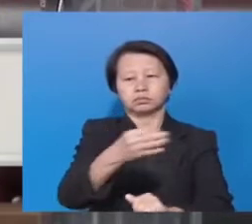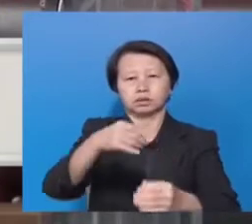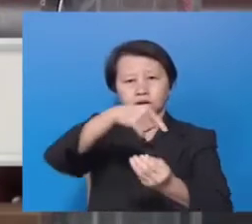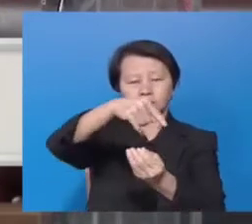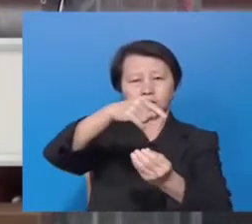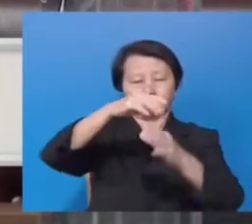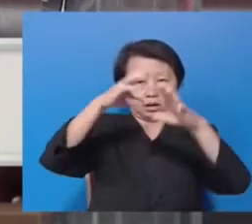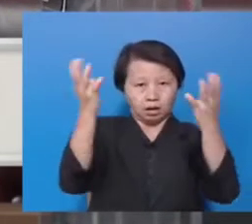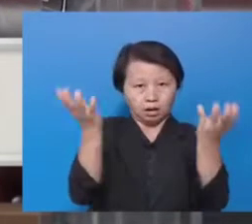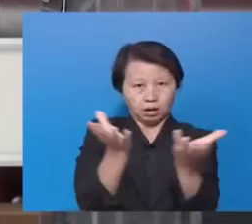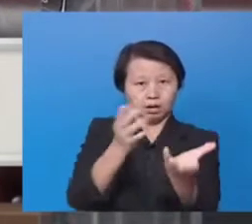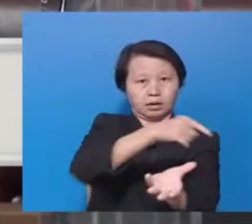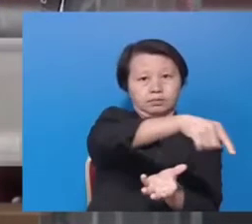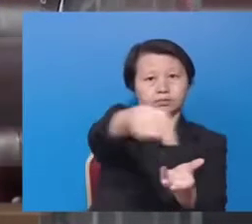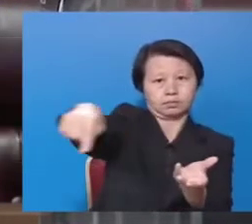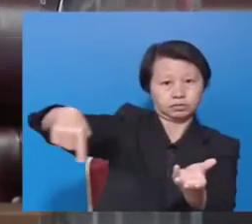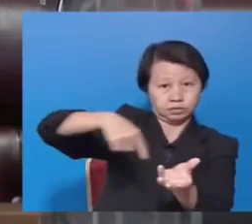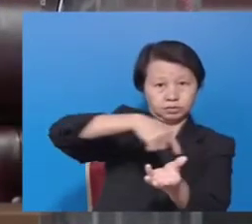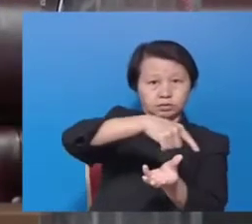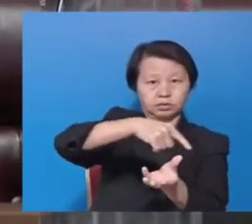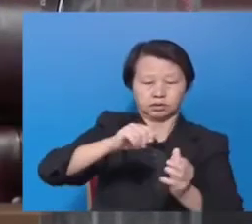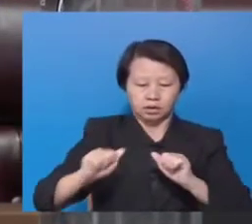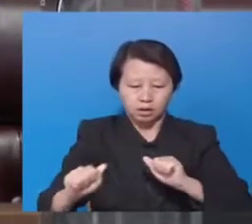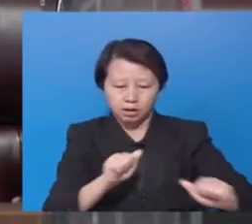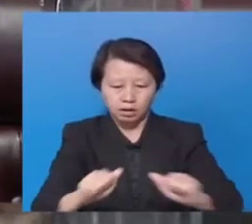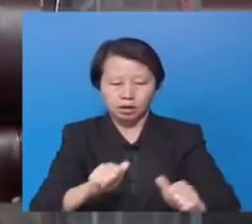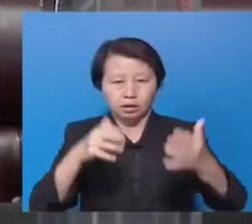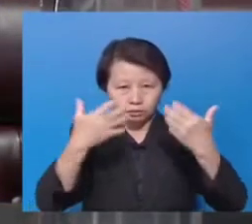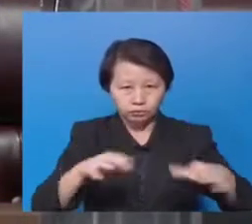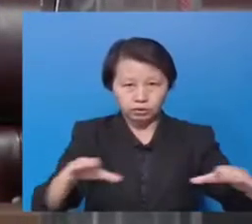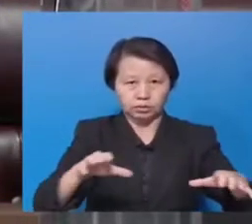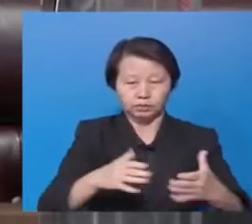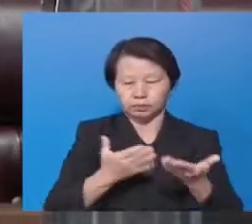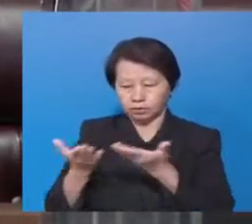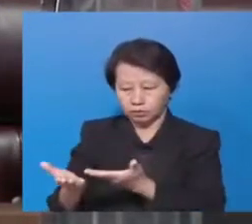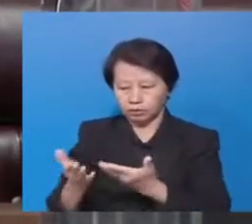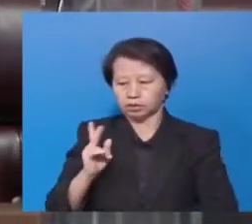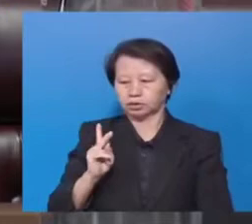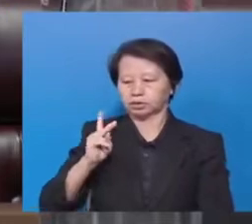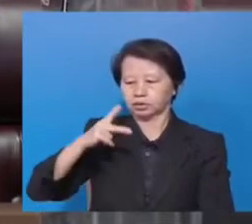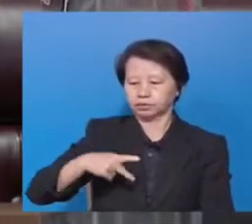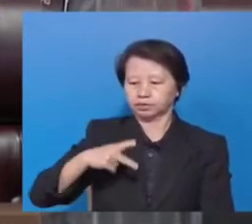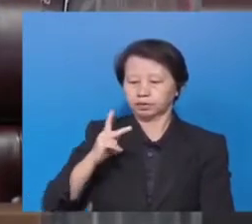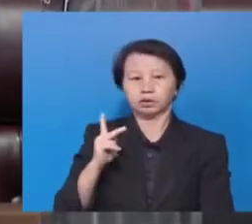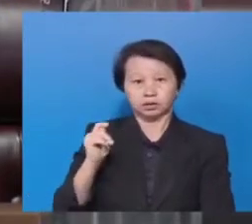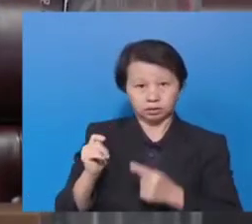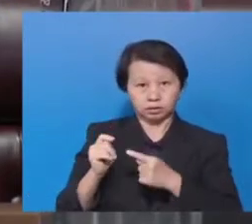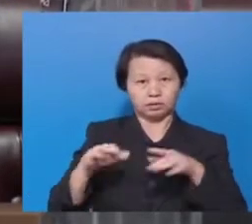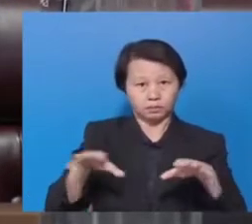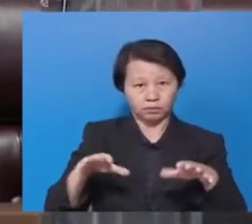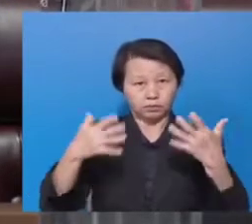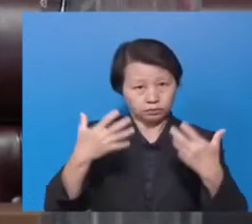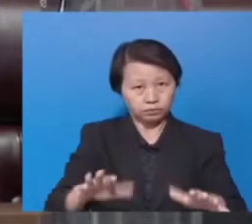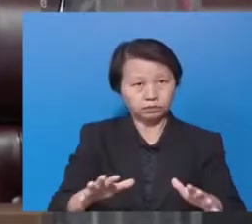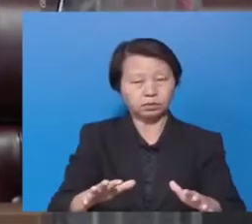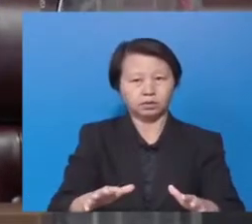alam sekitar antara langkah proaktif yang telah diambil oleh Kementerian Perumahan dan kerajaan tempatan